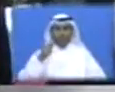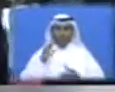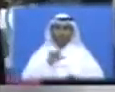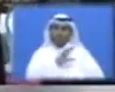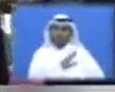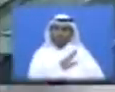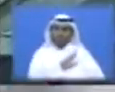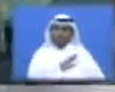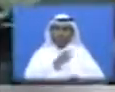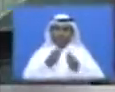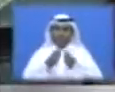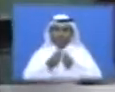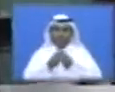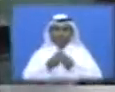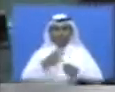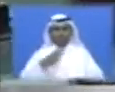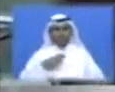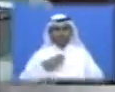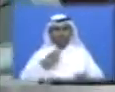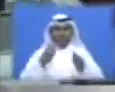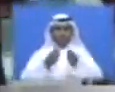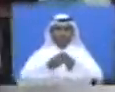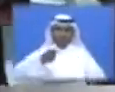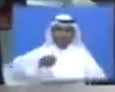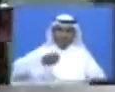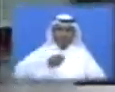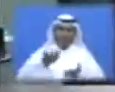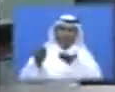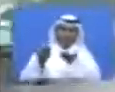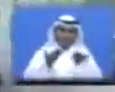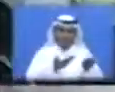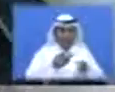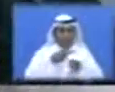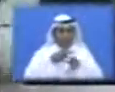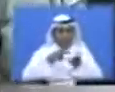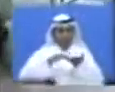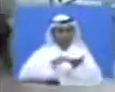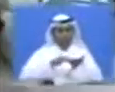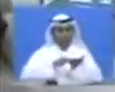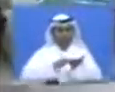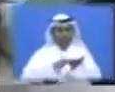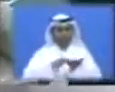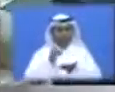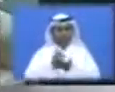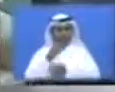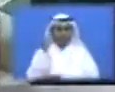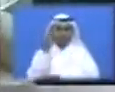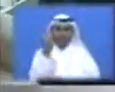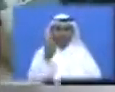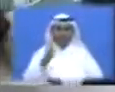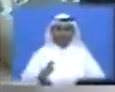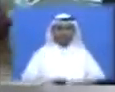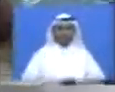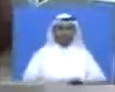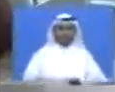مجلس الوزراء ووزير الدفاع الشيخ خالد الجراح الصباح وعدد من الشيوخ والوزراء وكبار المسؤولين في الدولة وسفيرا